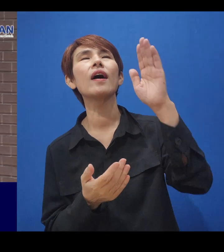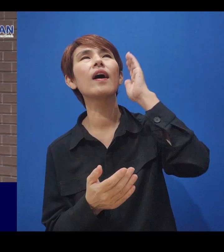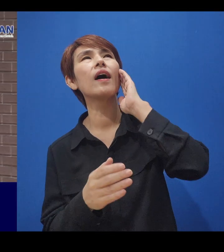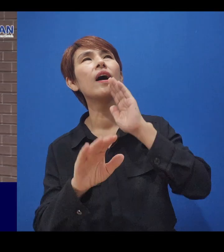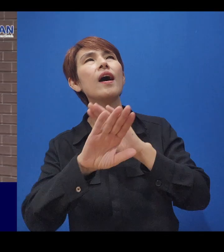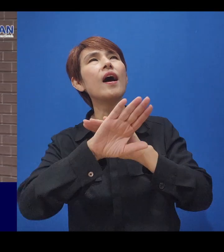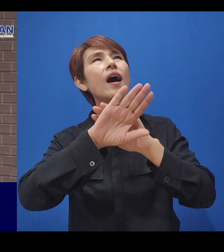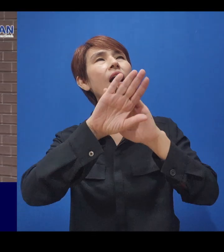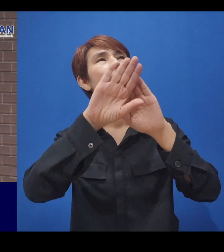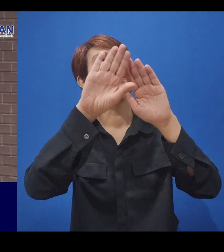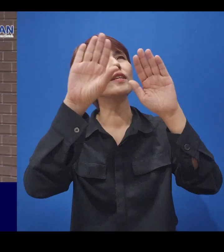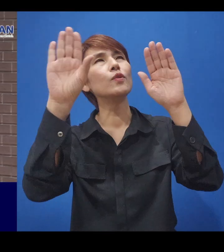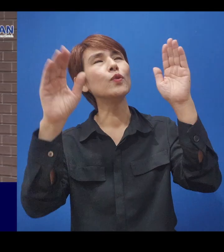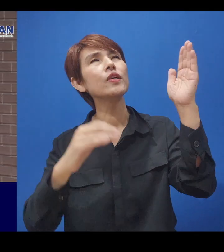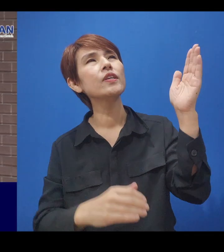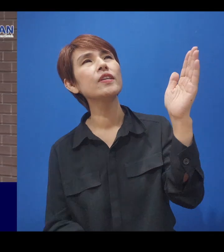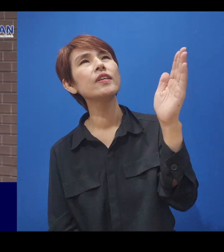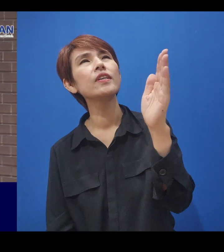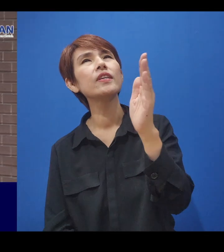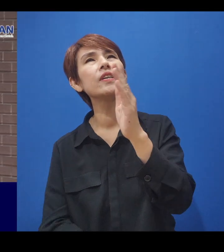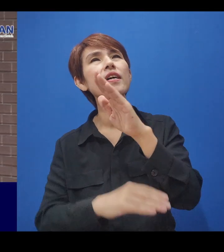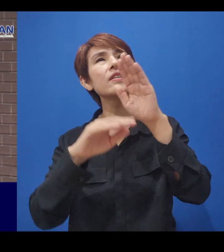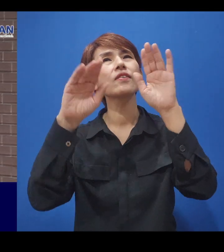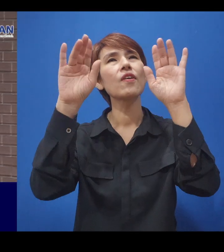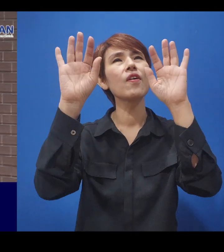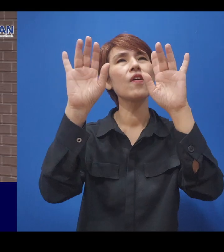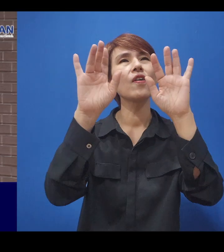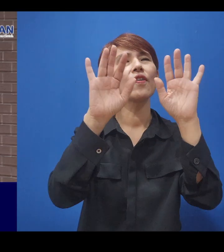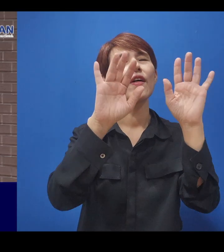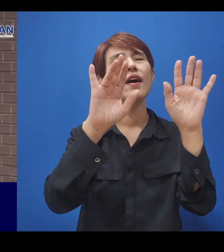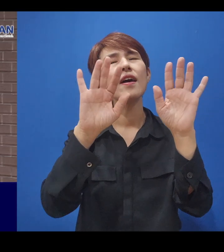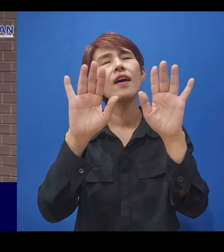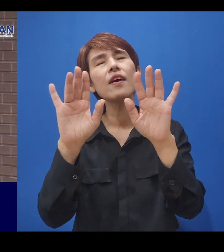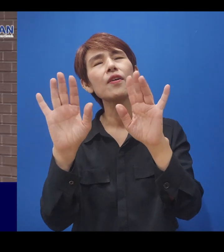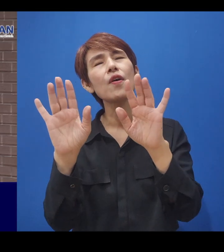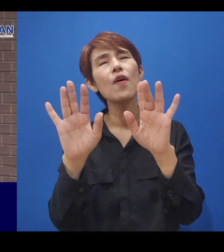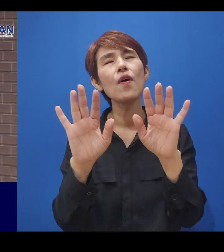평화로다. 하늘 위에서